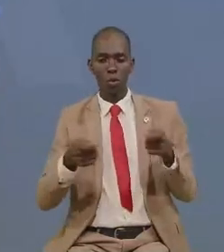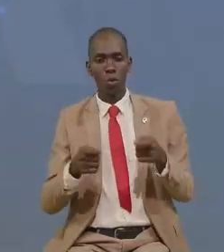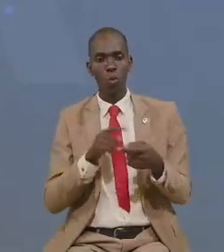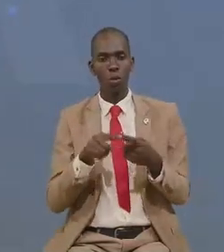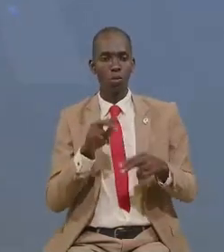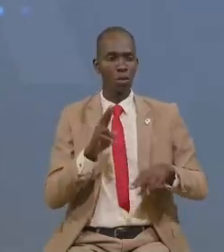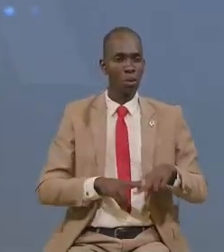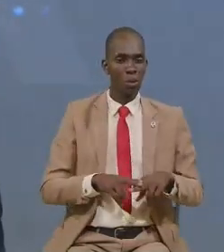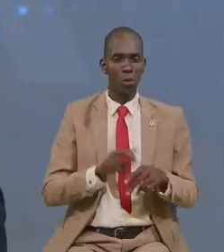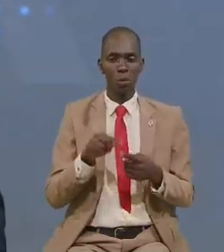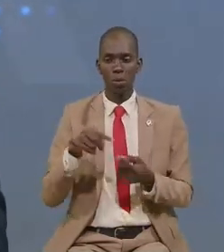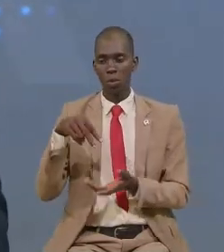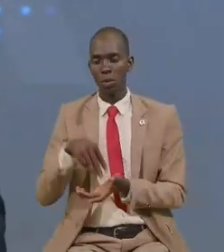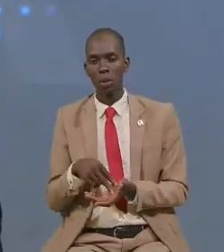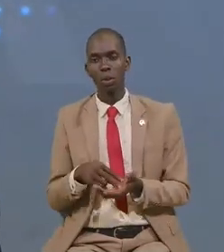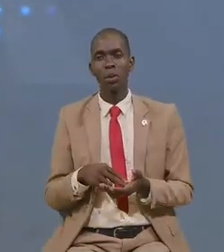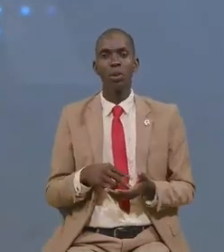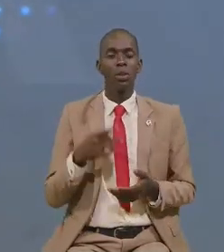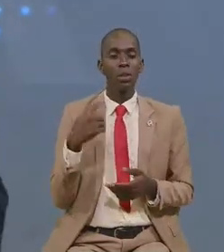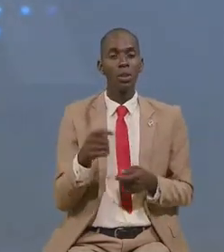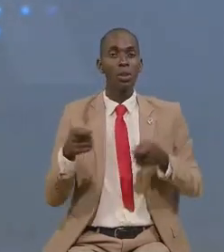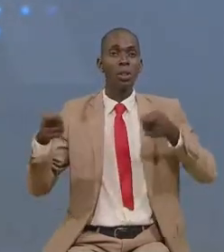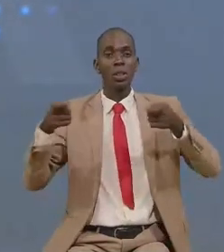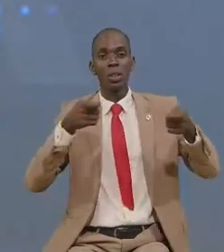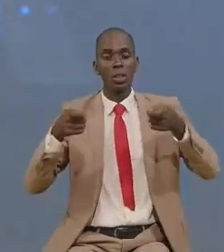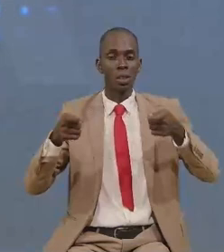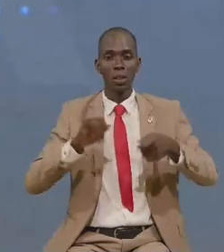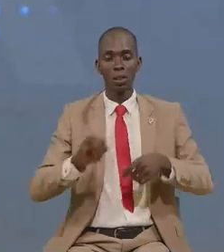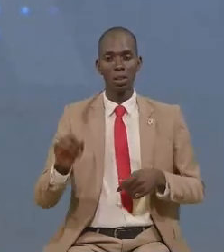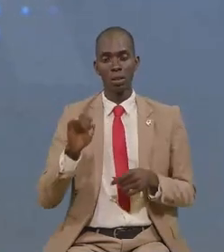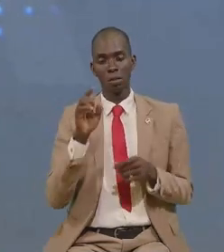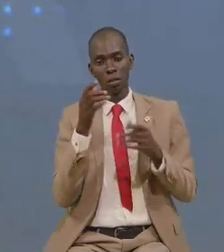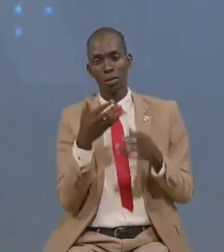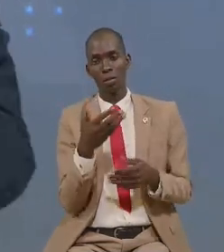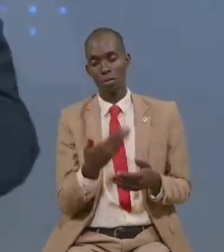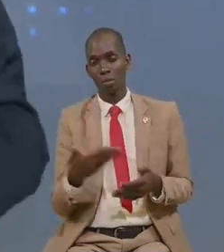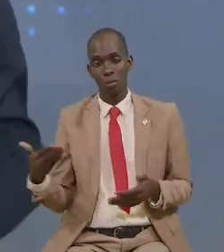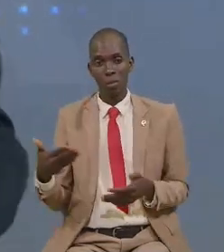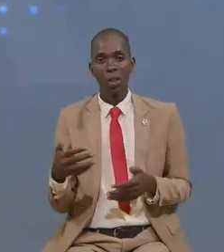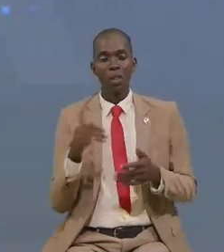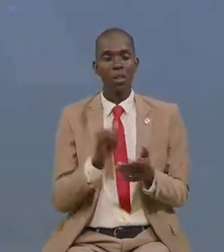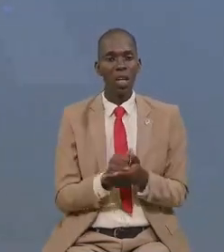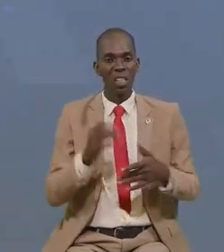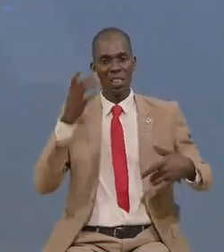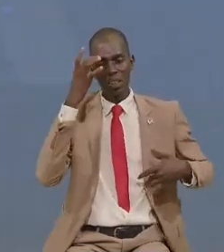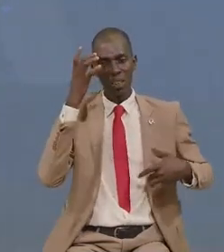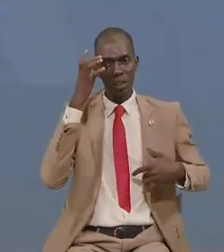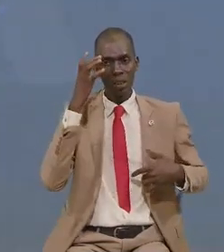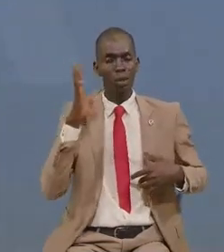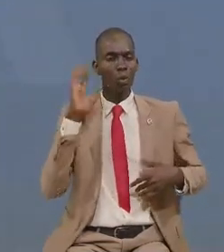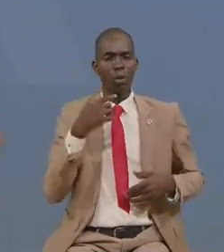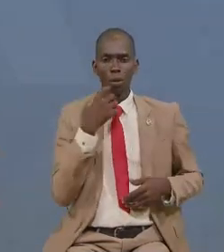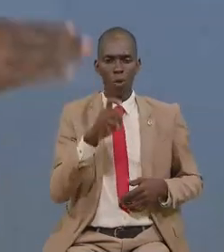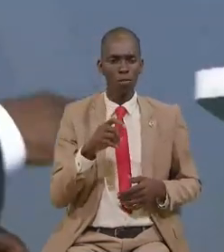lever. Celui qui règne, ce diabète qui règne là-bas, il dit lève-toi et tu